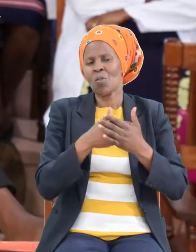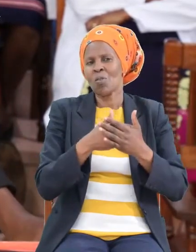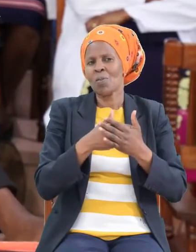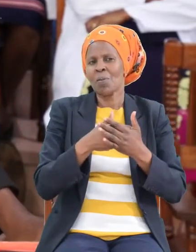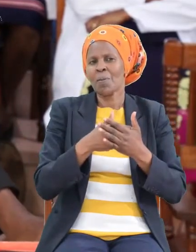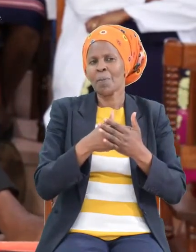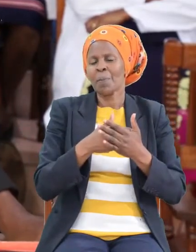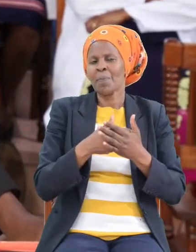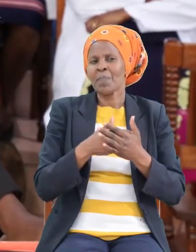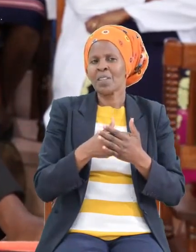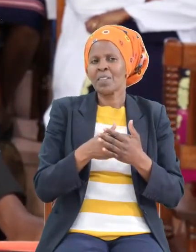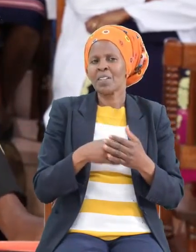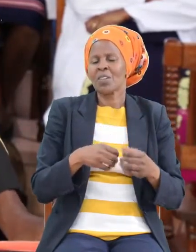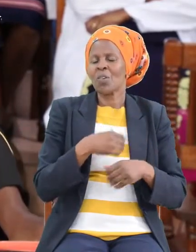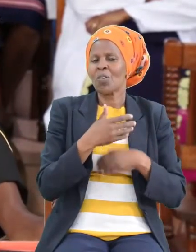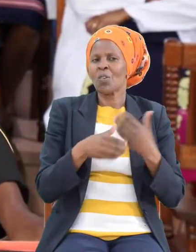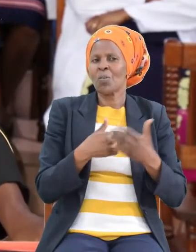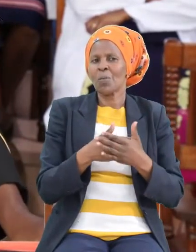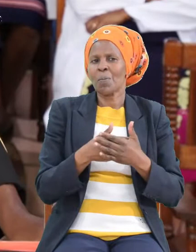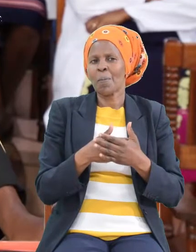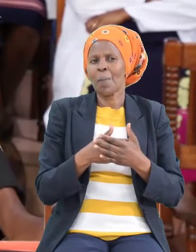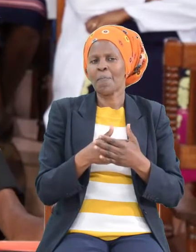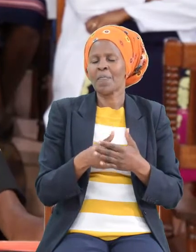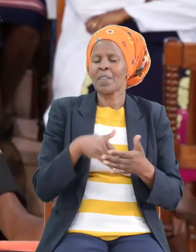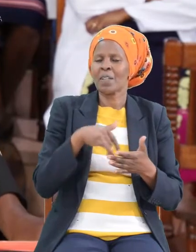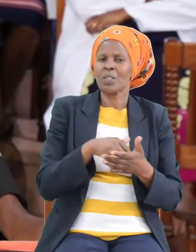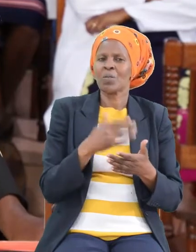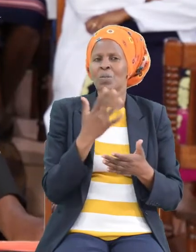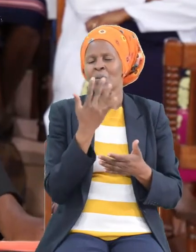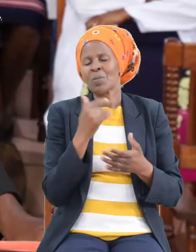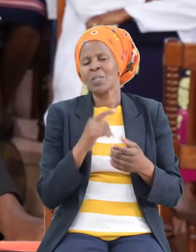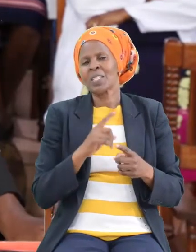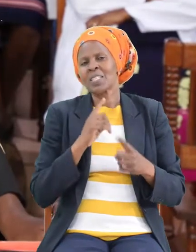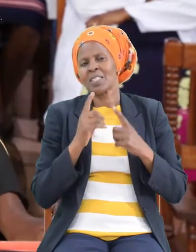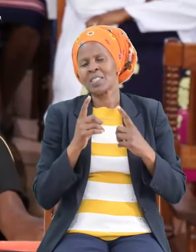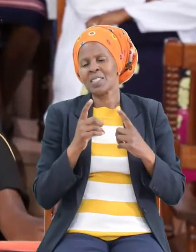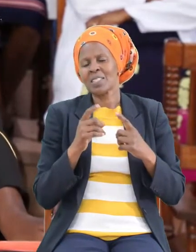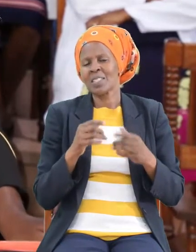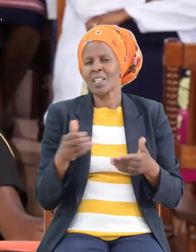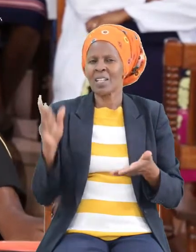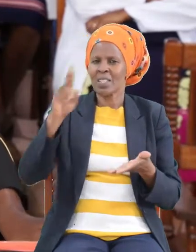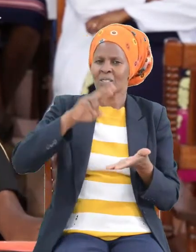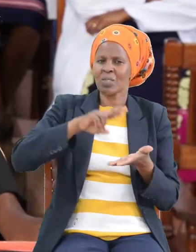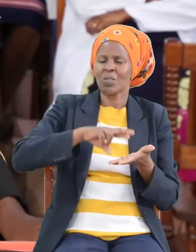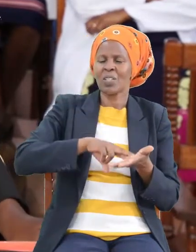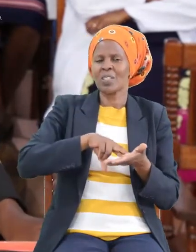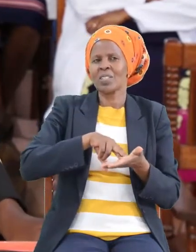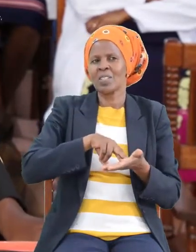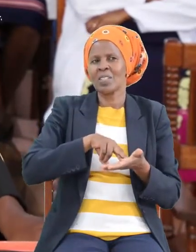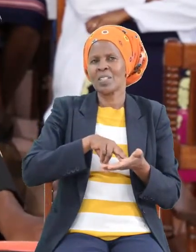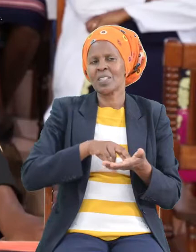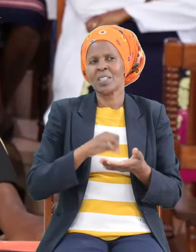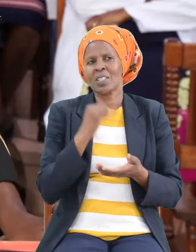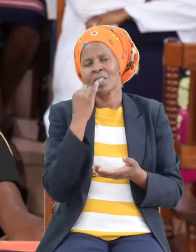kitu yote. Na kwa hivyo tunasema kufanywa upya ama restoration ni